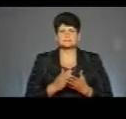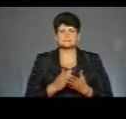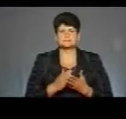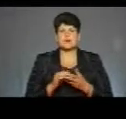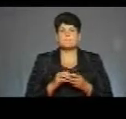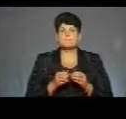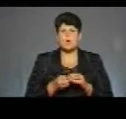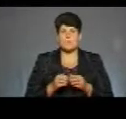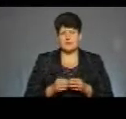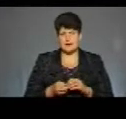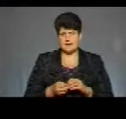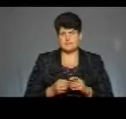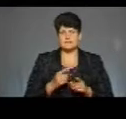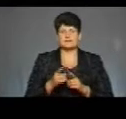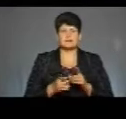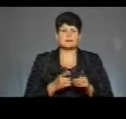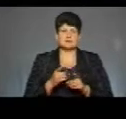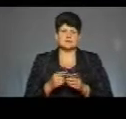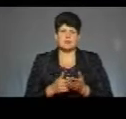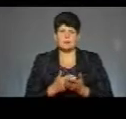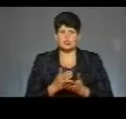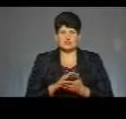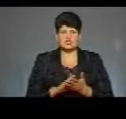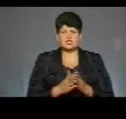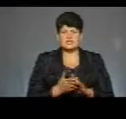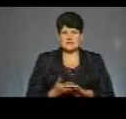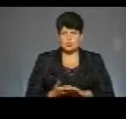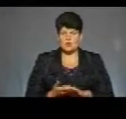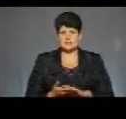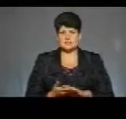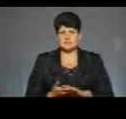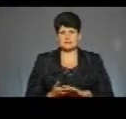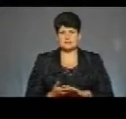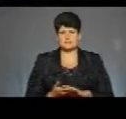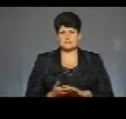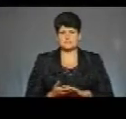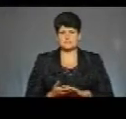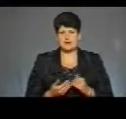певною проблемою при зміні певних політичних ситуацій. І